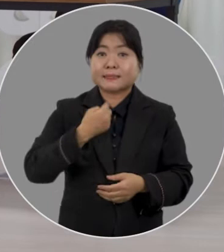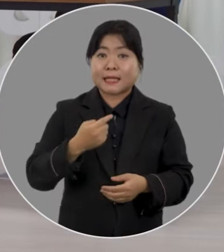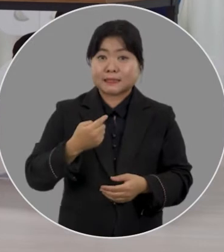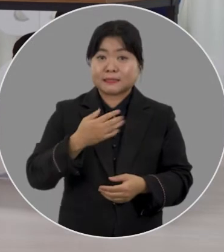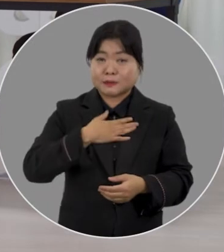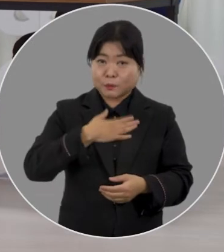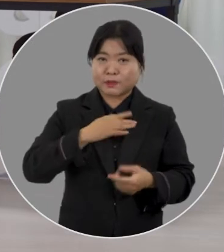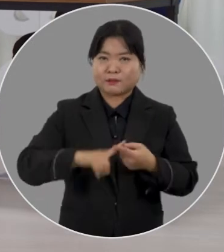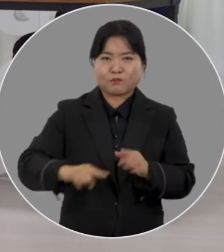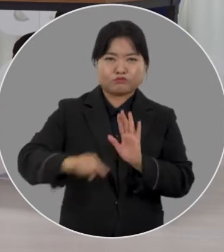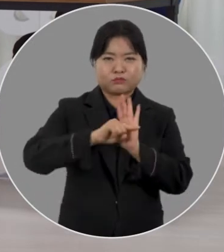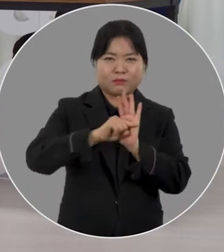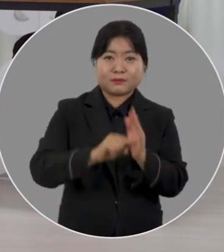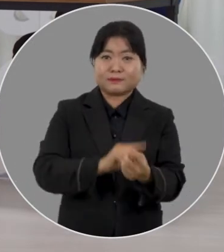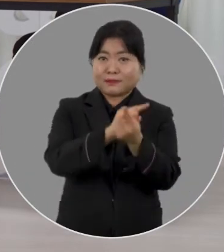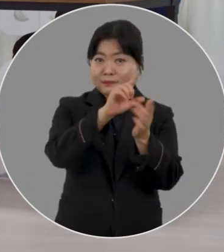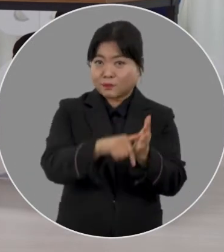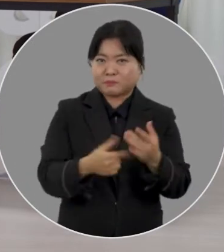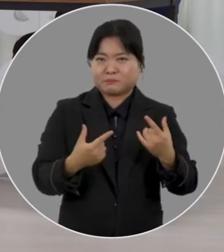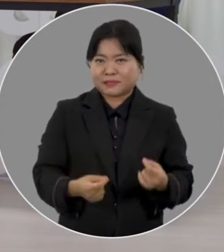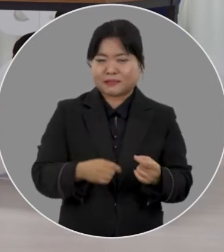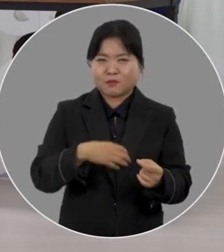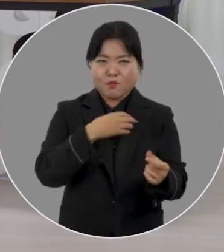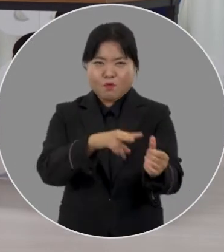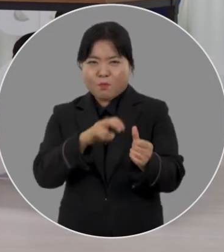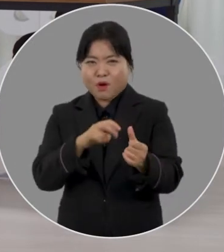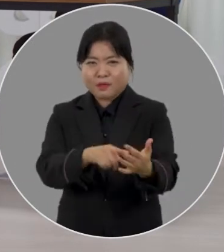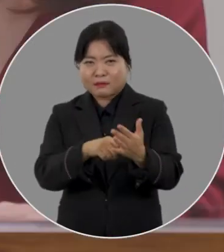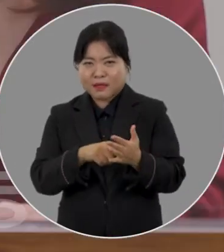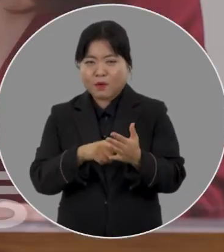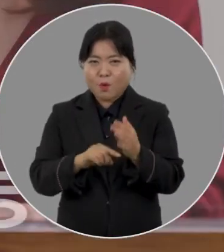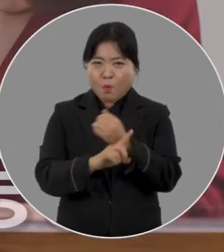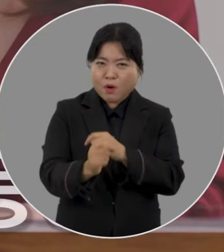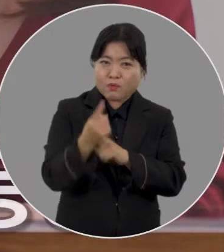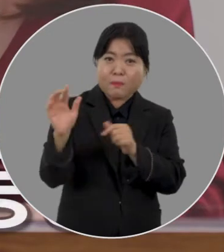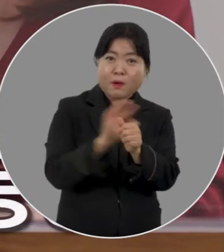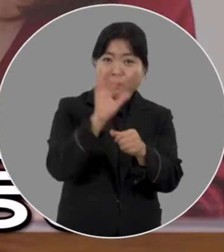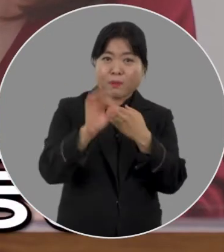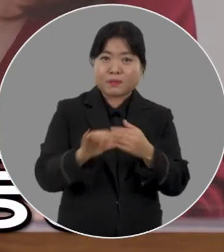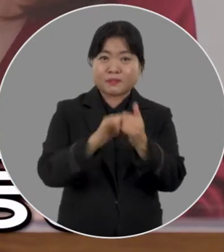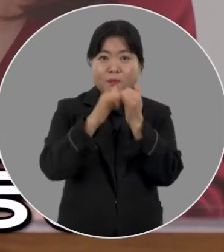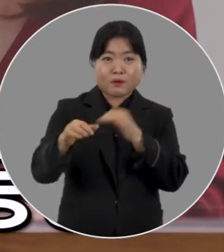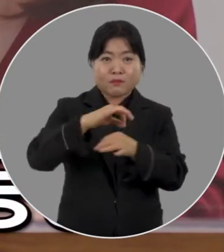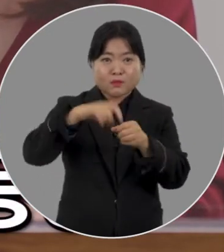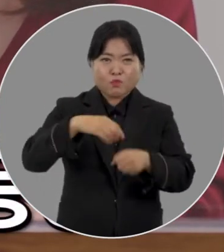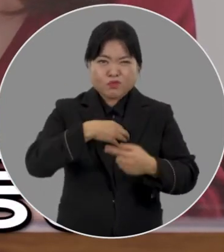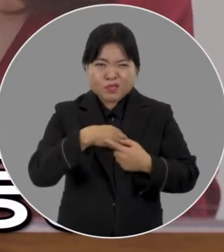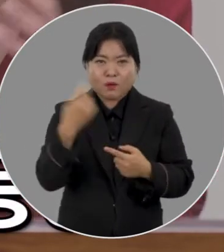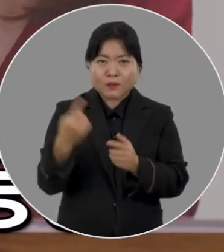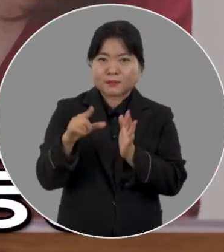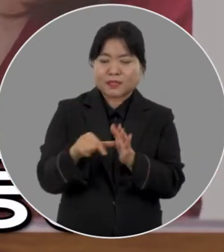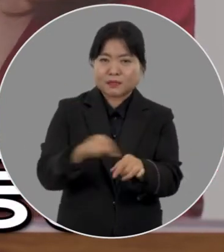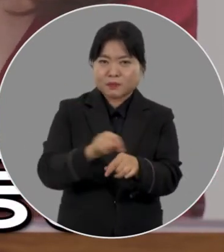존재가 부정당했을 때도 마찬가지고 혐오가 나타나는 어떤 원인 배경으로 본다면 이제 사회 경제적으로 어떤 위기가 왔을 때, 뭐